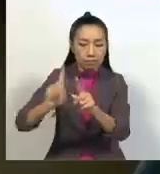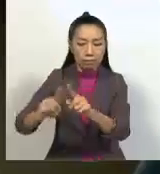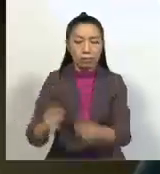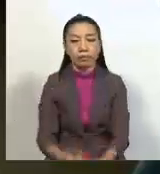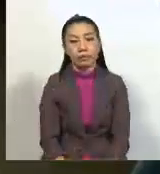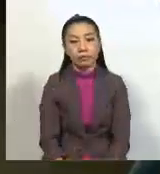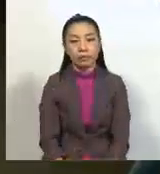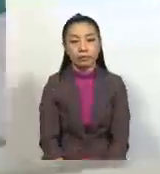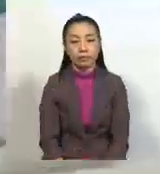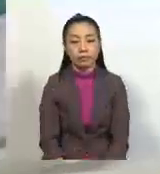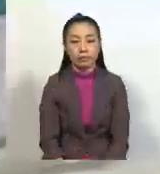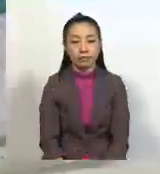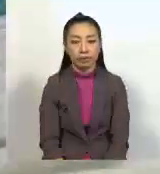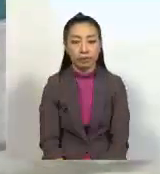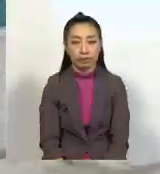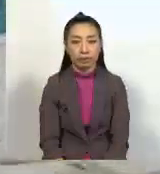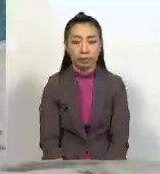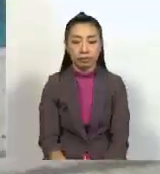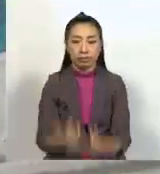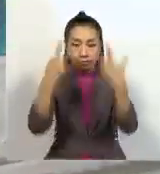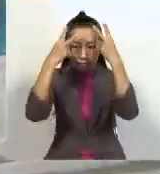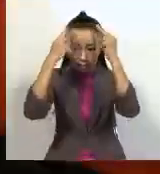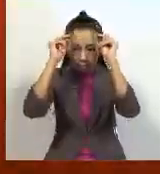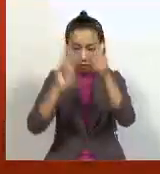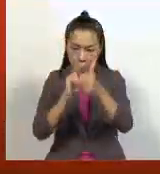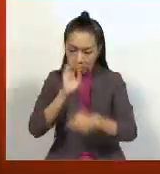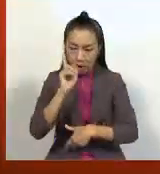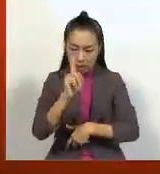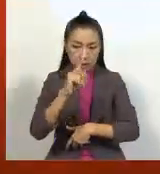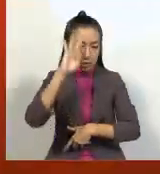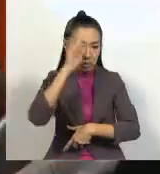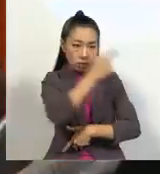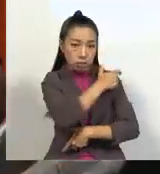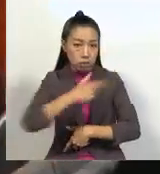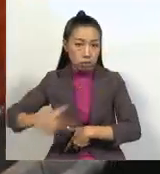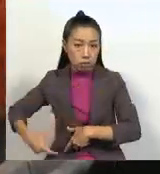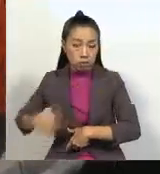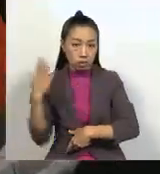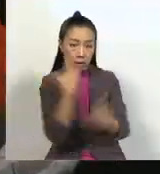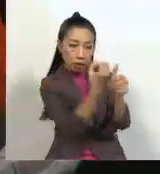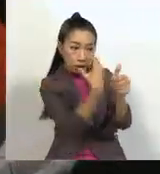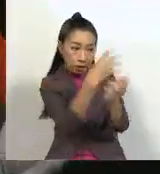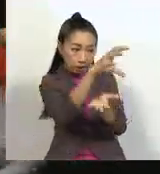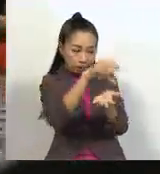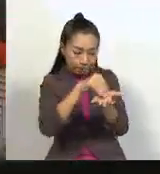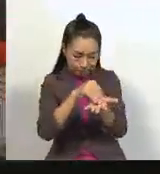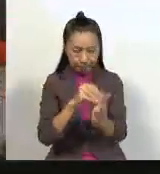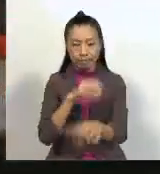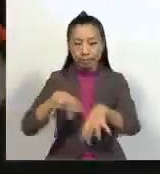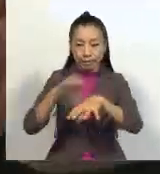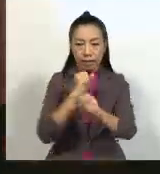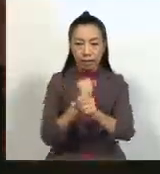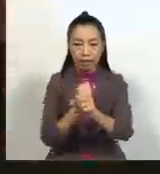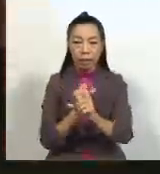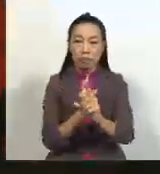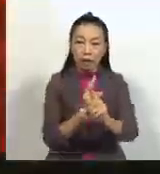หญ่โดยพลเอกประวิตรบอกว่ารัฐบาลได้น้อมนำพระราชกระแสรับสั่งพระบาทสมเด็จพระเจ้าอยู่หัวมายึดถือเป็นแนวทางในการ